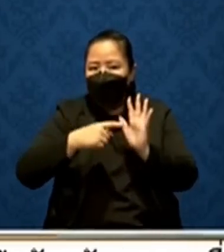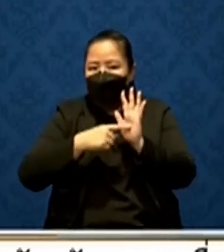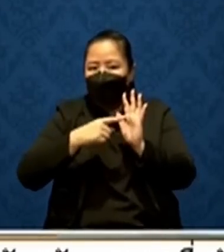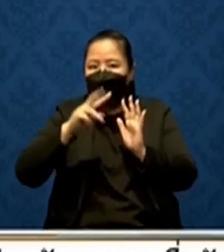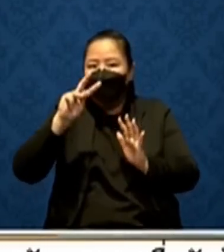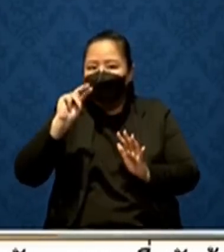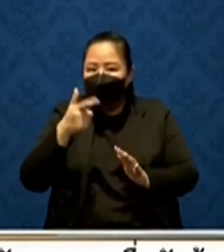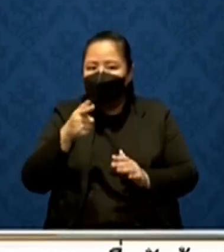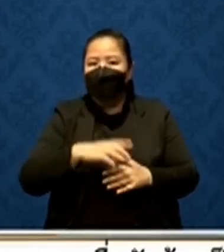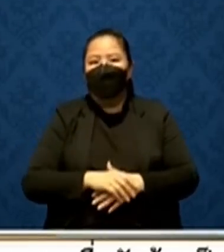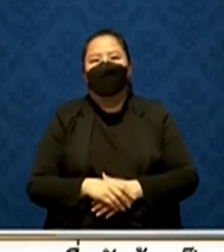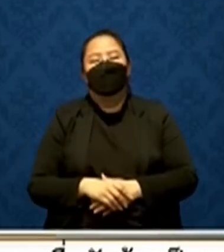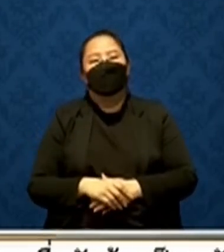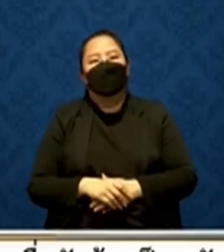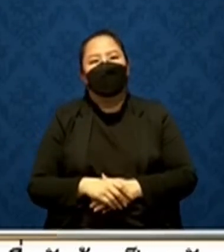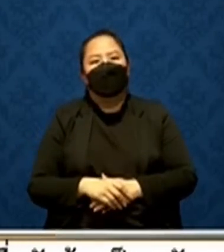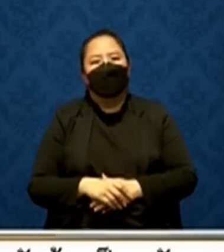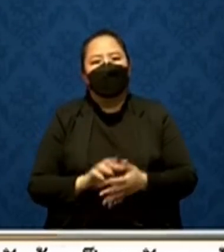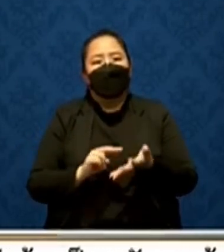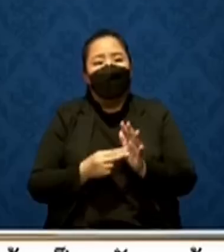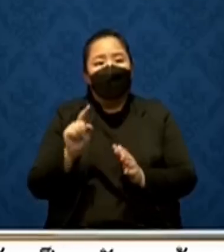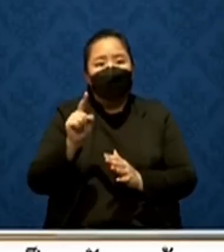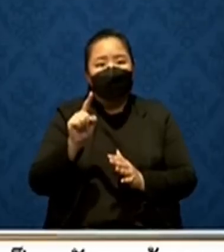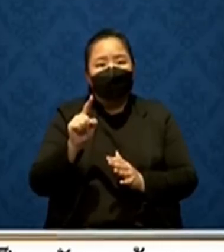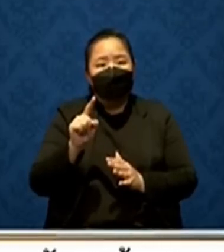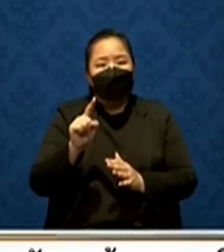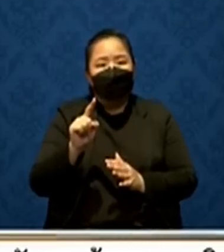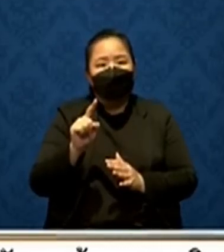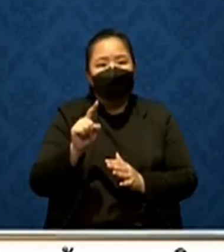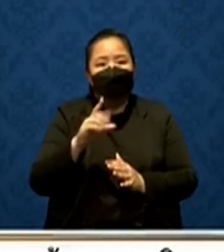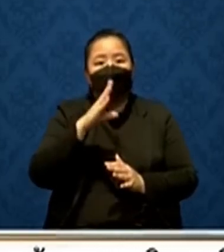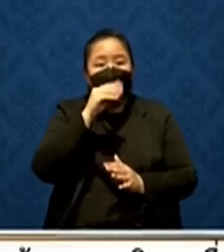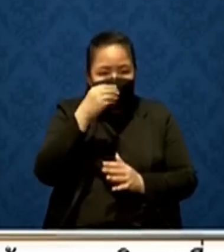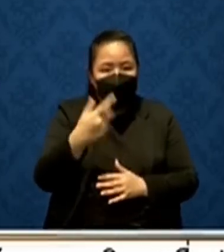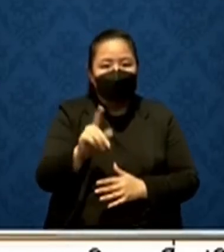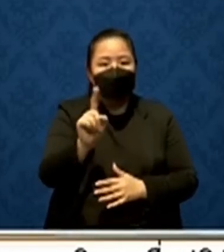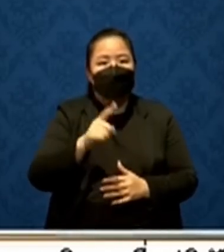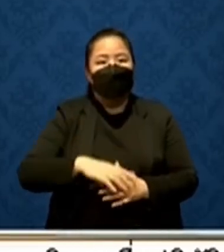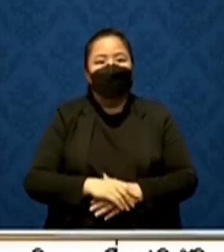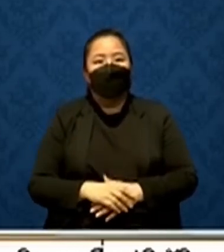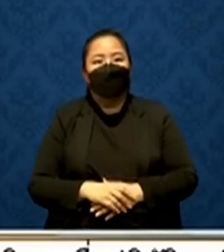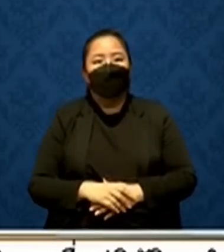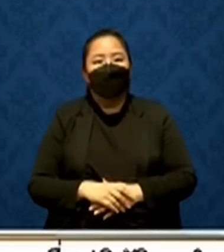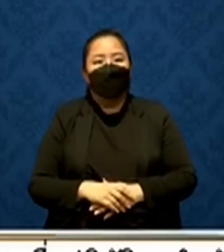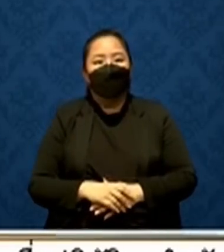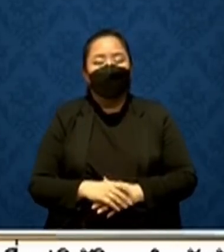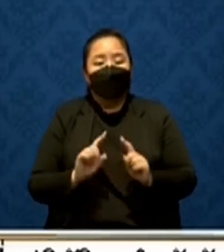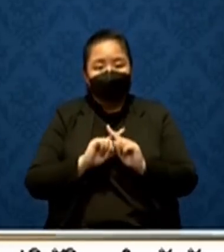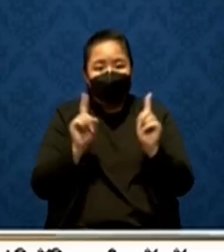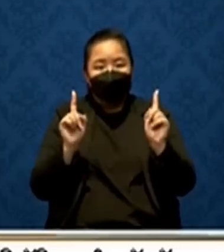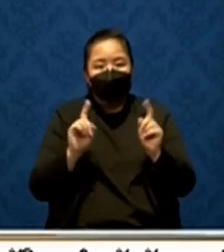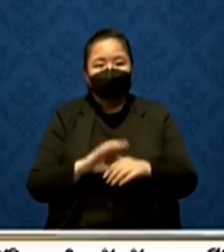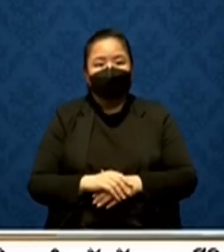เป็นกลุ่มอาการชนิดหนึ่งครับทางจิตและประสาทเขาเรียกคิวบ์ชินโดมผมพูดไปแล้วอ่ะมีแต่